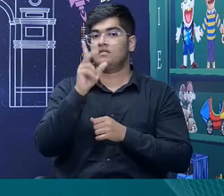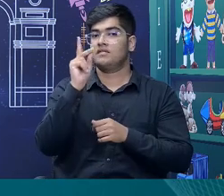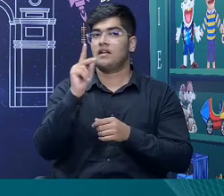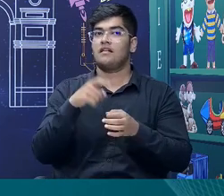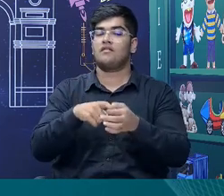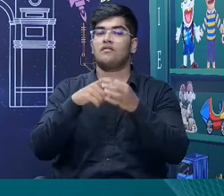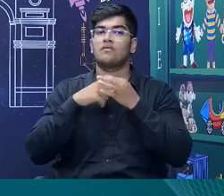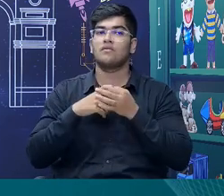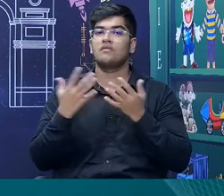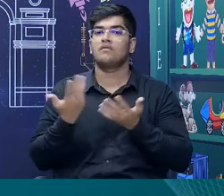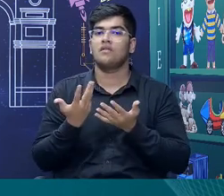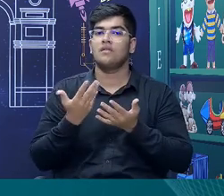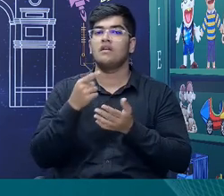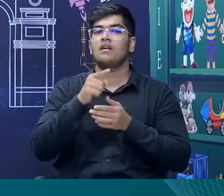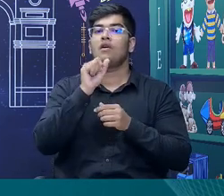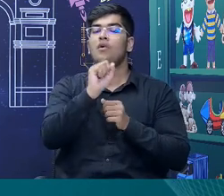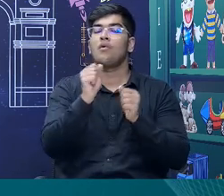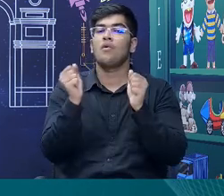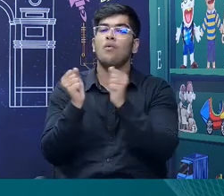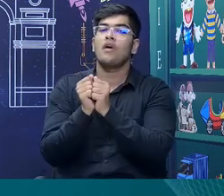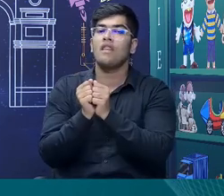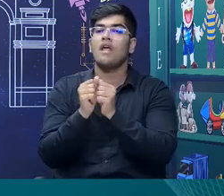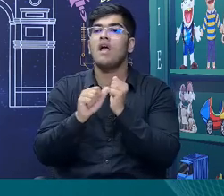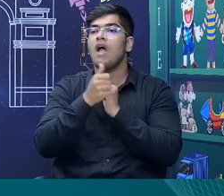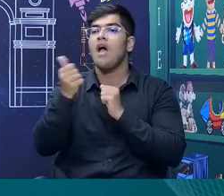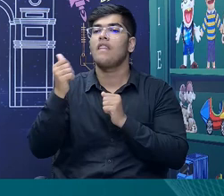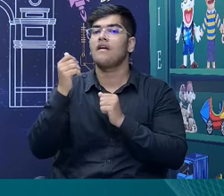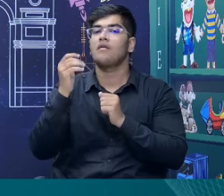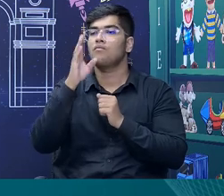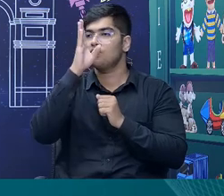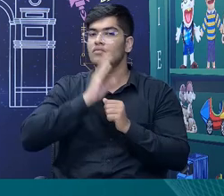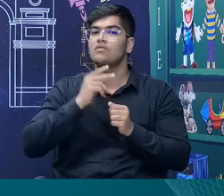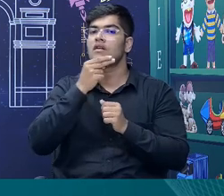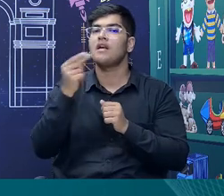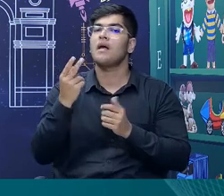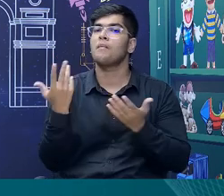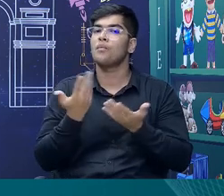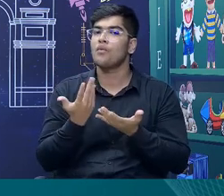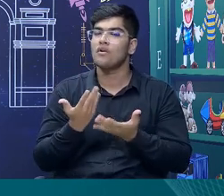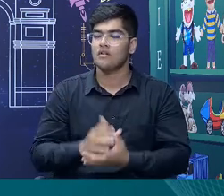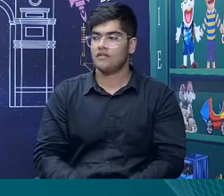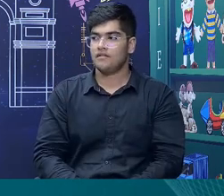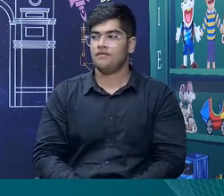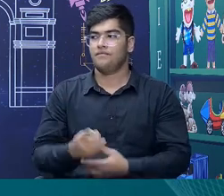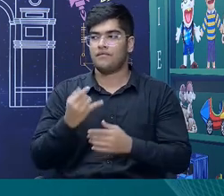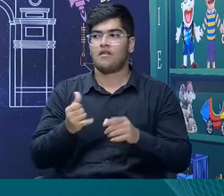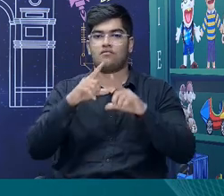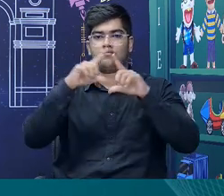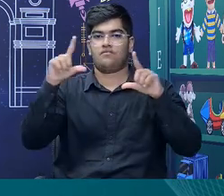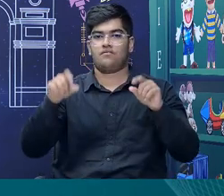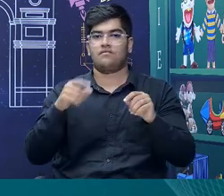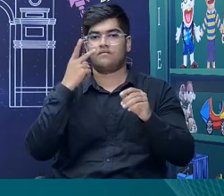की इनके साथ हम और किन देवियों का नाम लेते हैं तो वो भी मैं आपकी स्क्रीन पर दिखा रही हूं